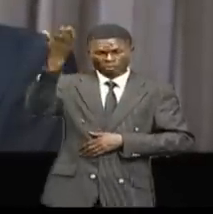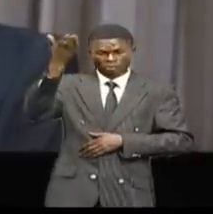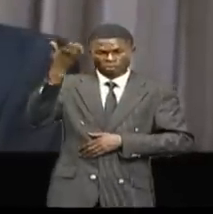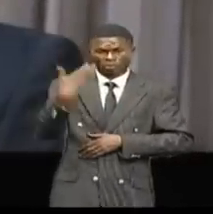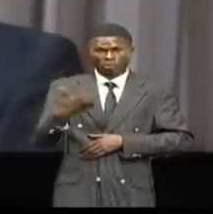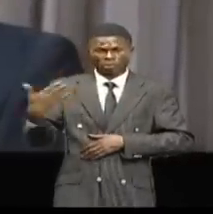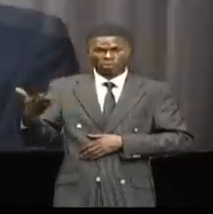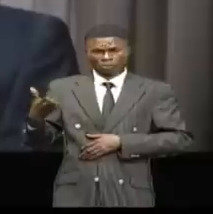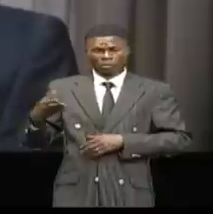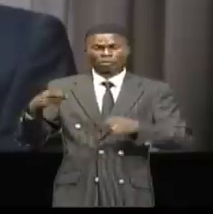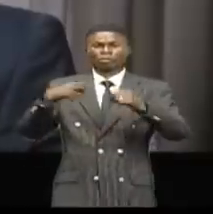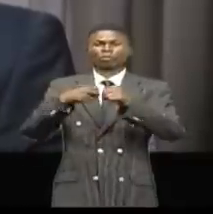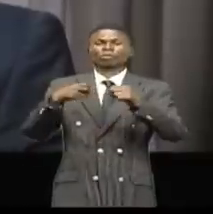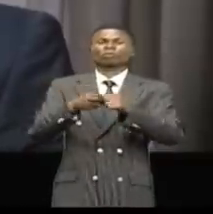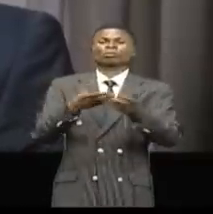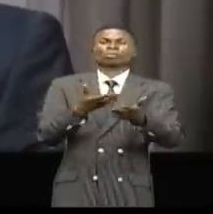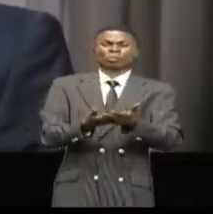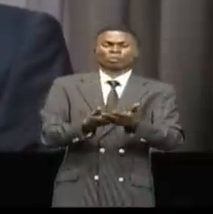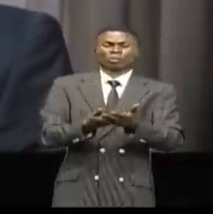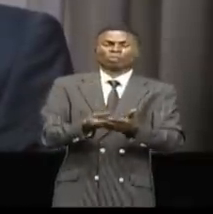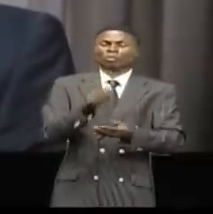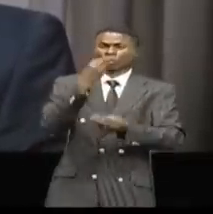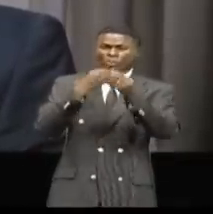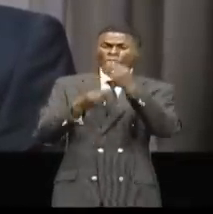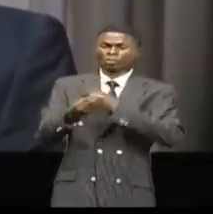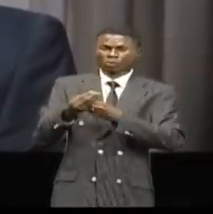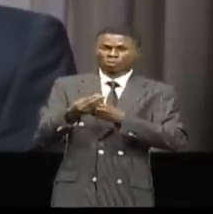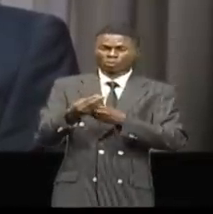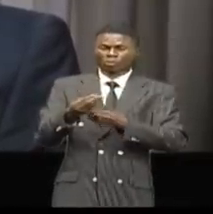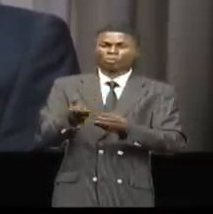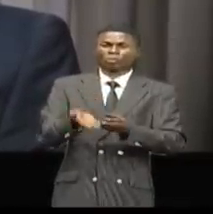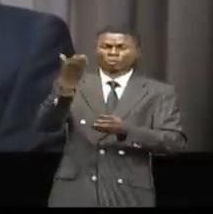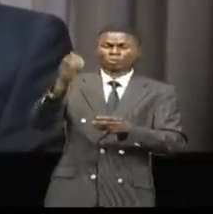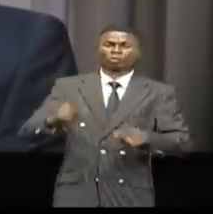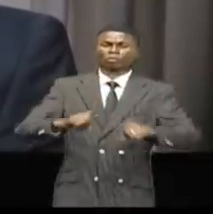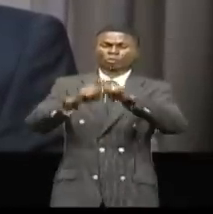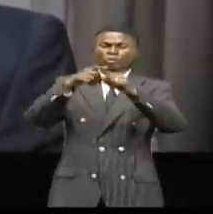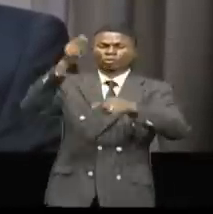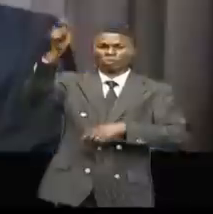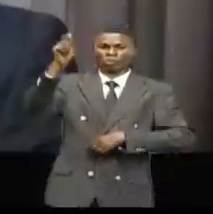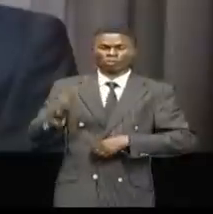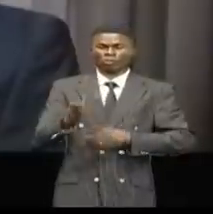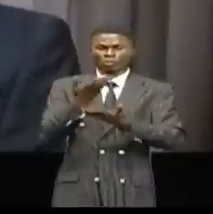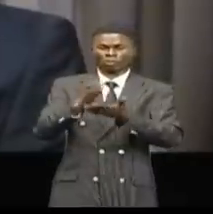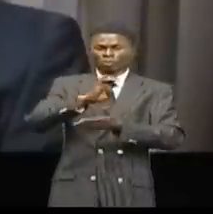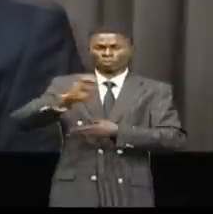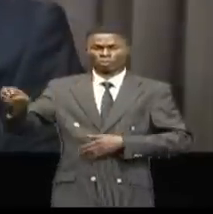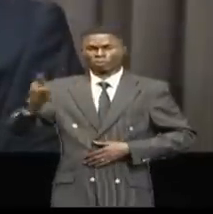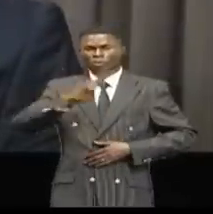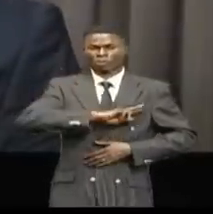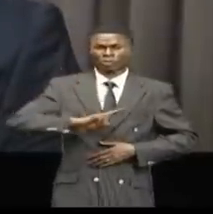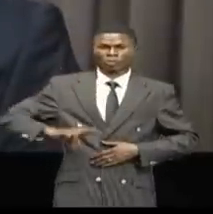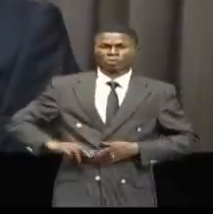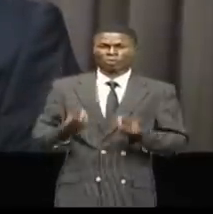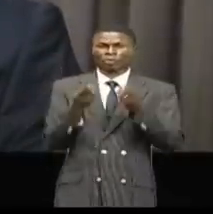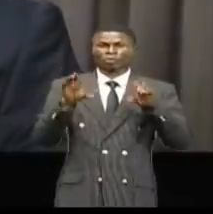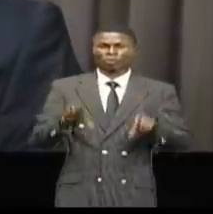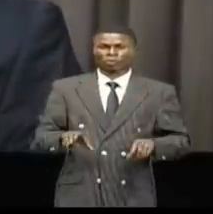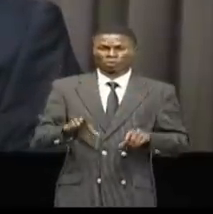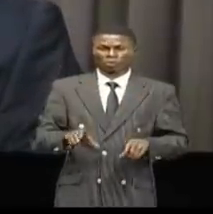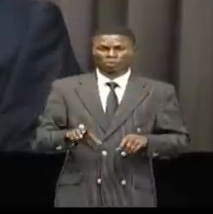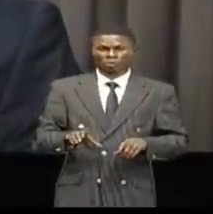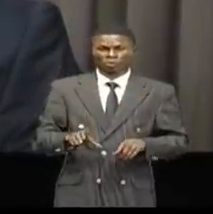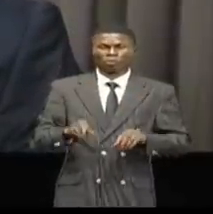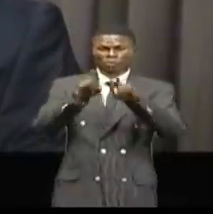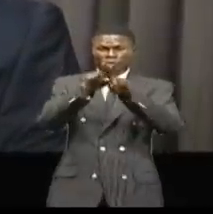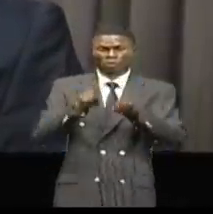produits énergétiques et alimentaires et de l'escalade du conflit armé à l'est de la République démocratique du Congo. Et ce,